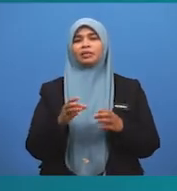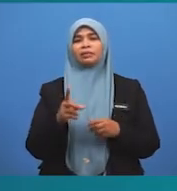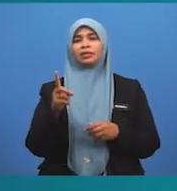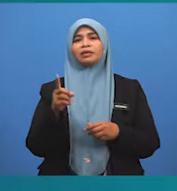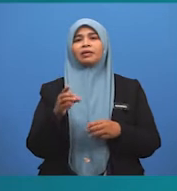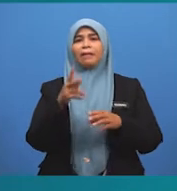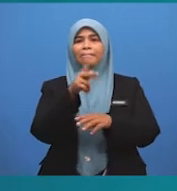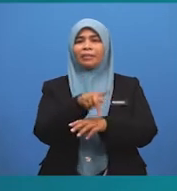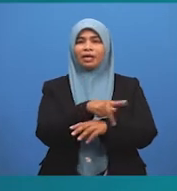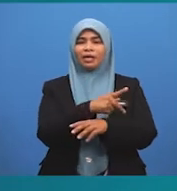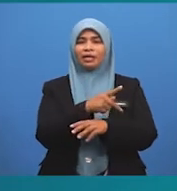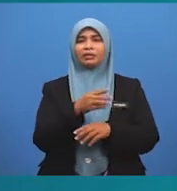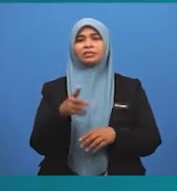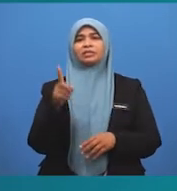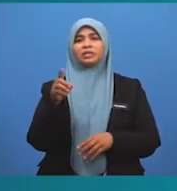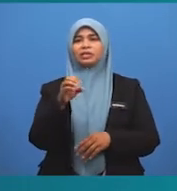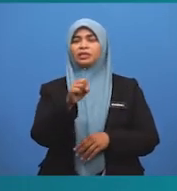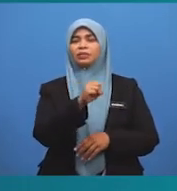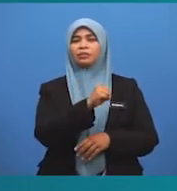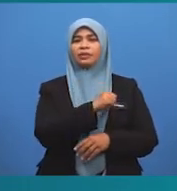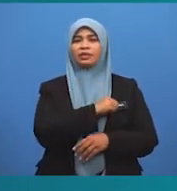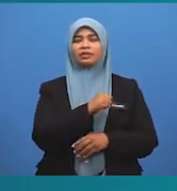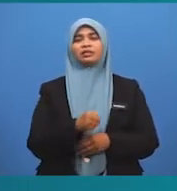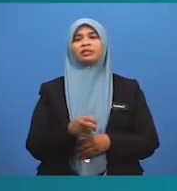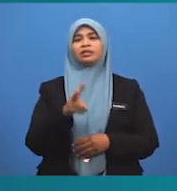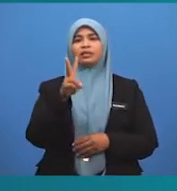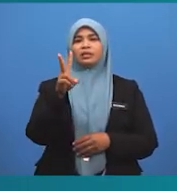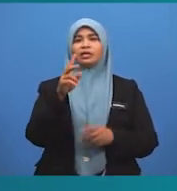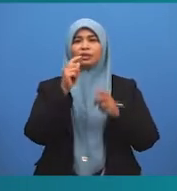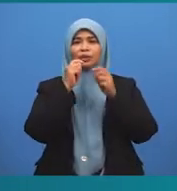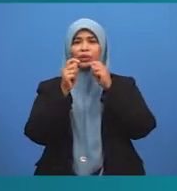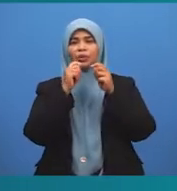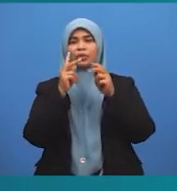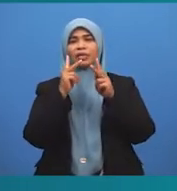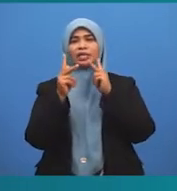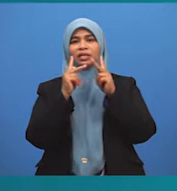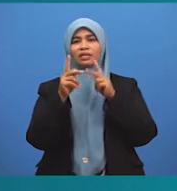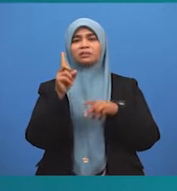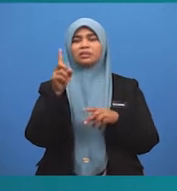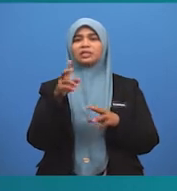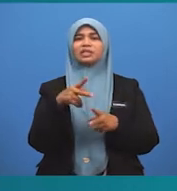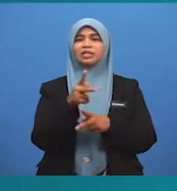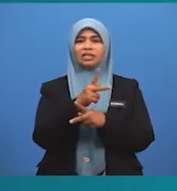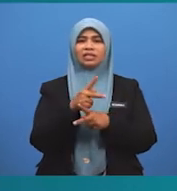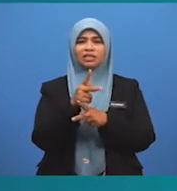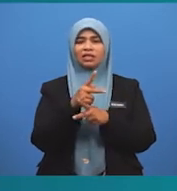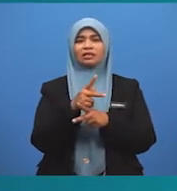kita biarlah sopan. Yang kedua, tutur dan kata mesti